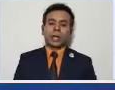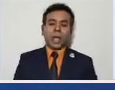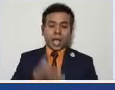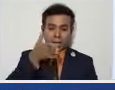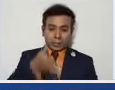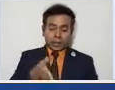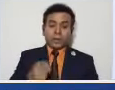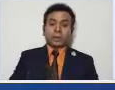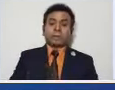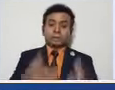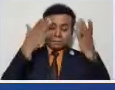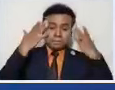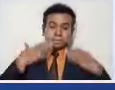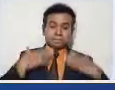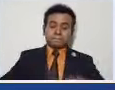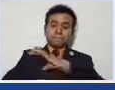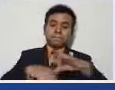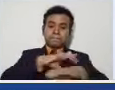67,739 জন